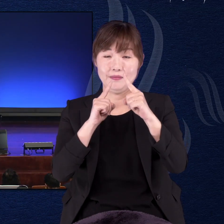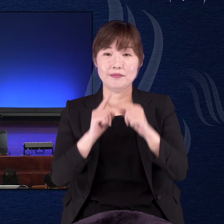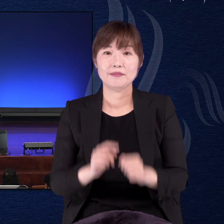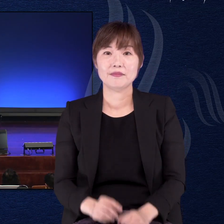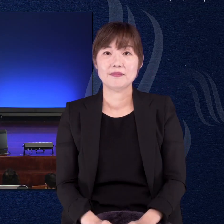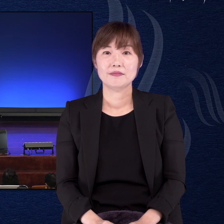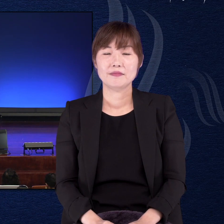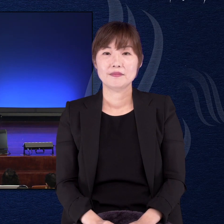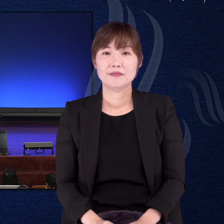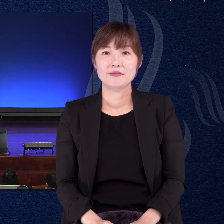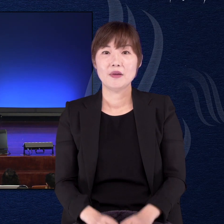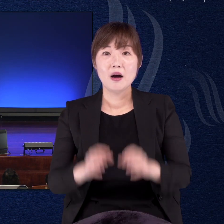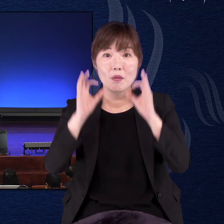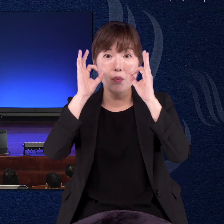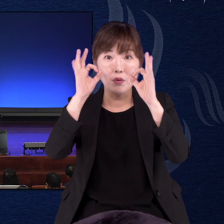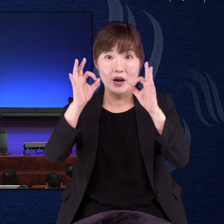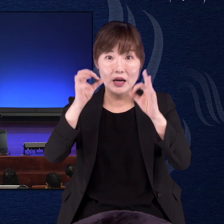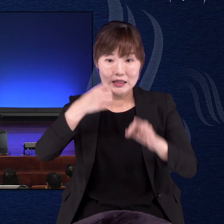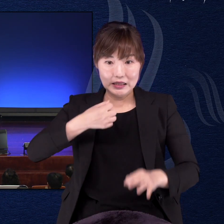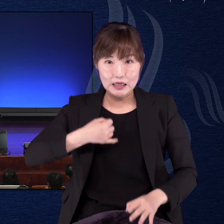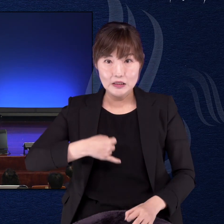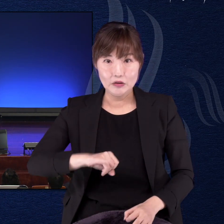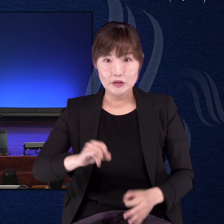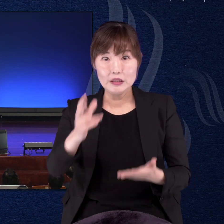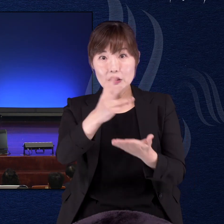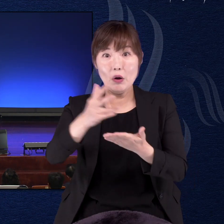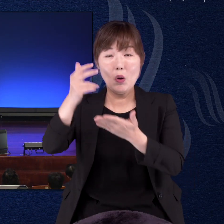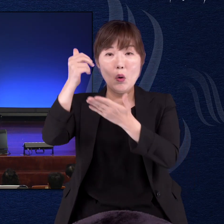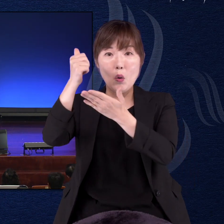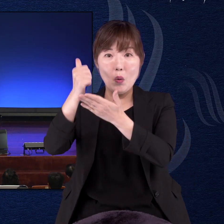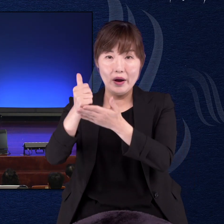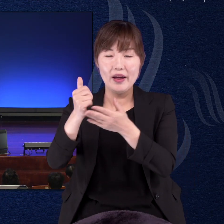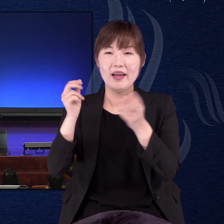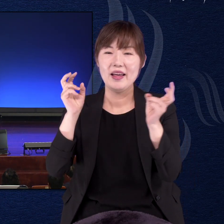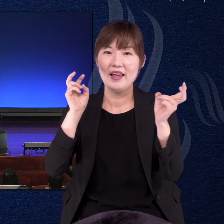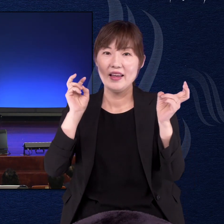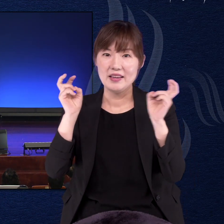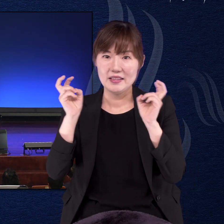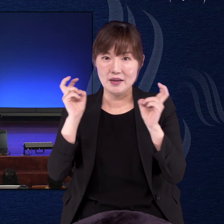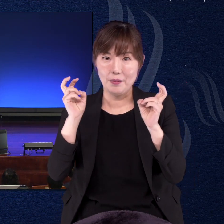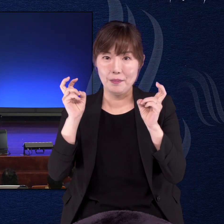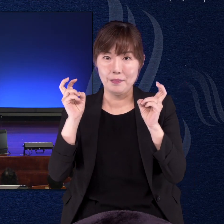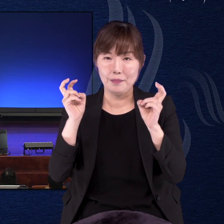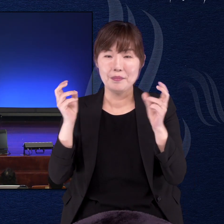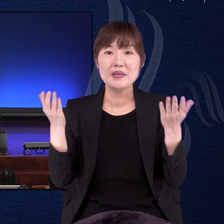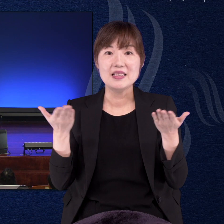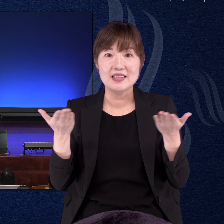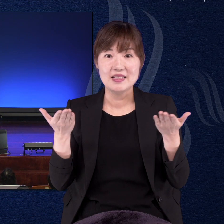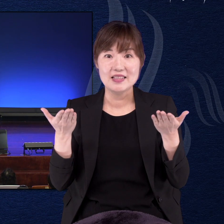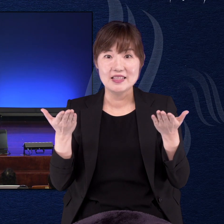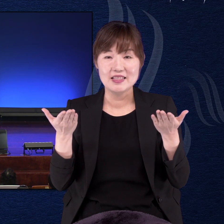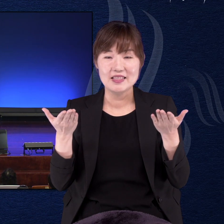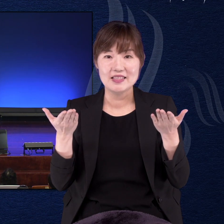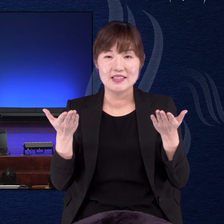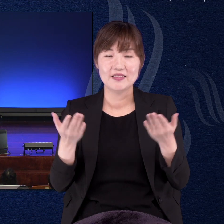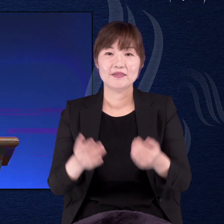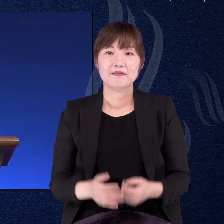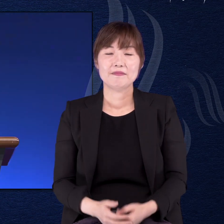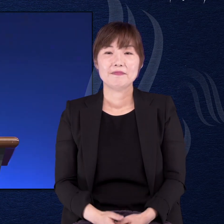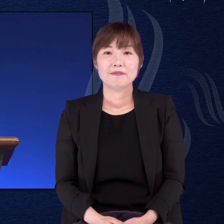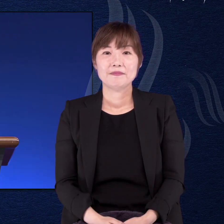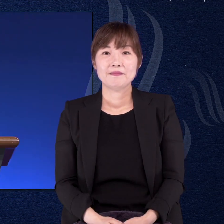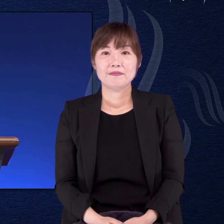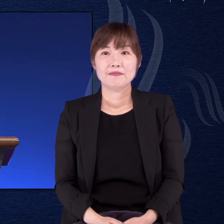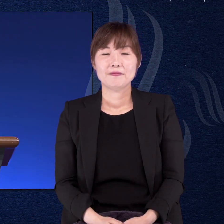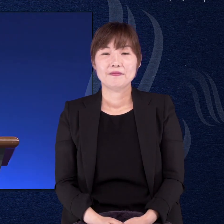보라, 자식들은 여호와의 기업이요 라고 하나님은 정의하셨습니다. 그런데